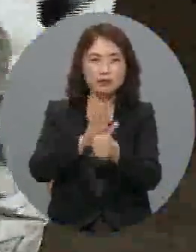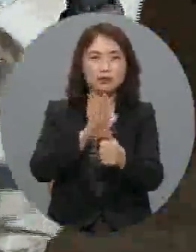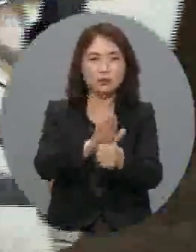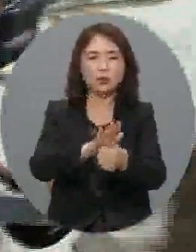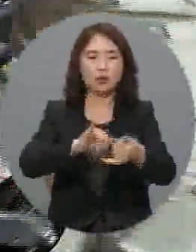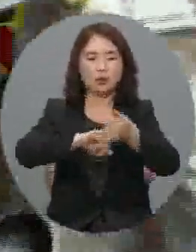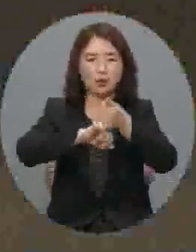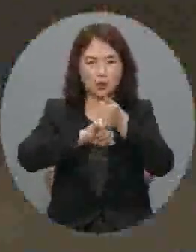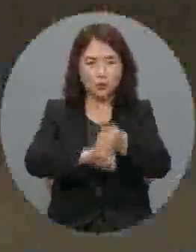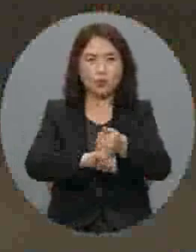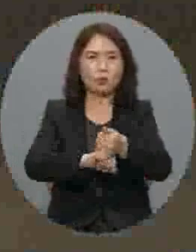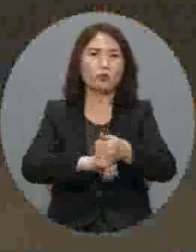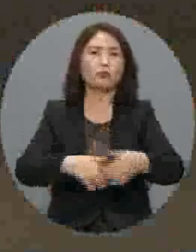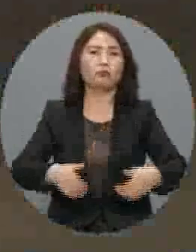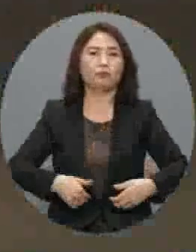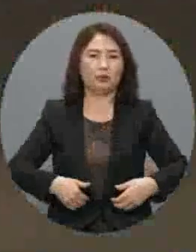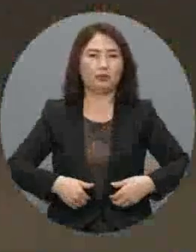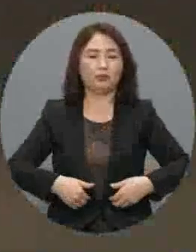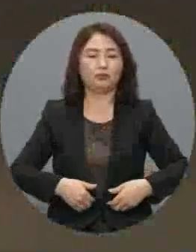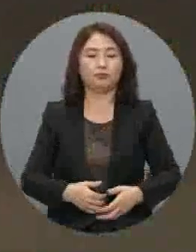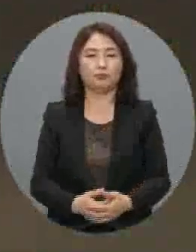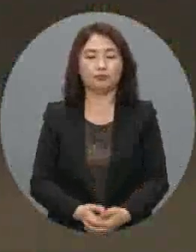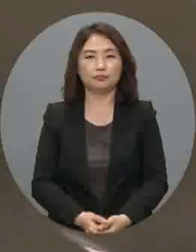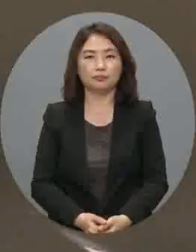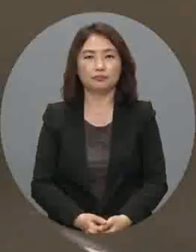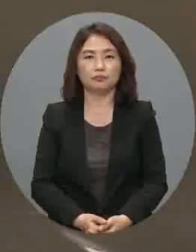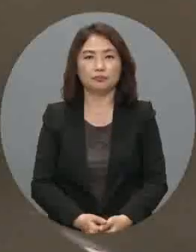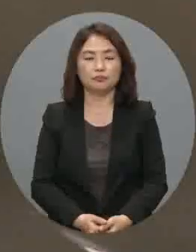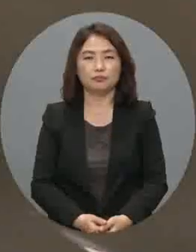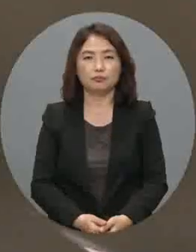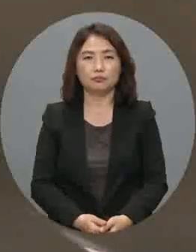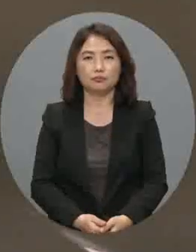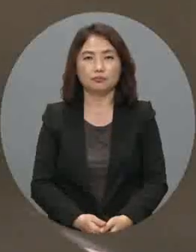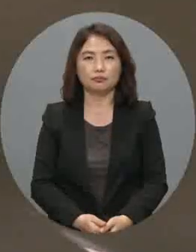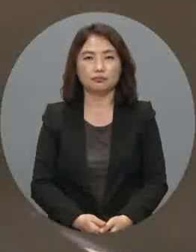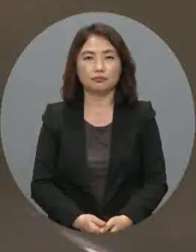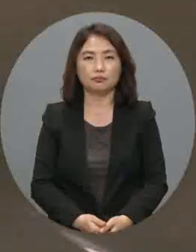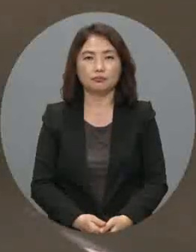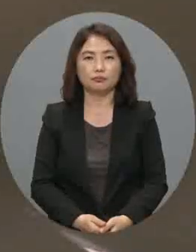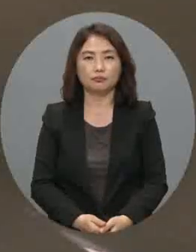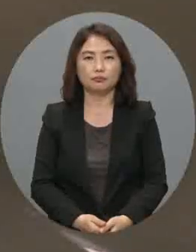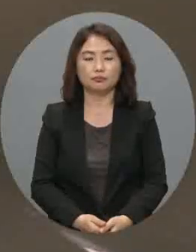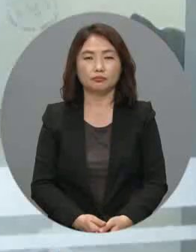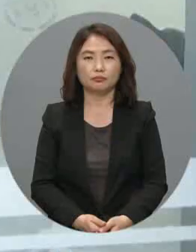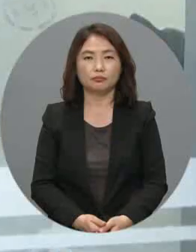지원이 꼭 뒷받침돼야 한다는 지적이 나오고 있습니다. MBC 뉴스 양관입니다.